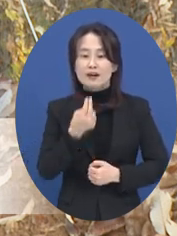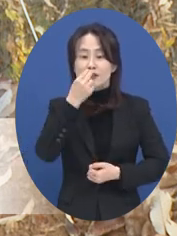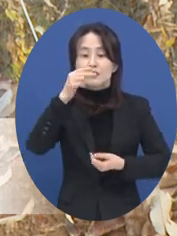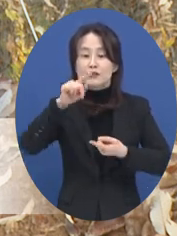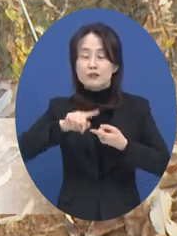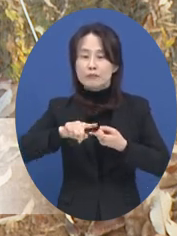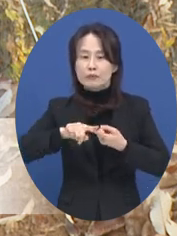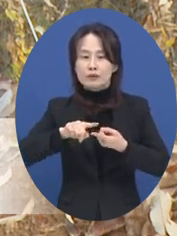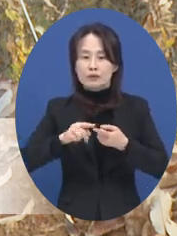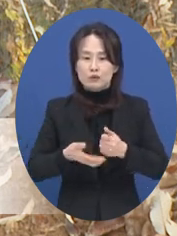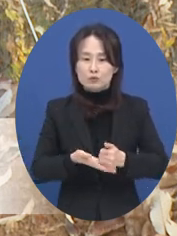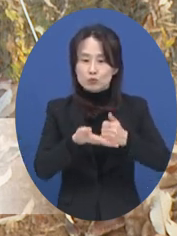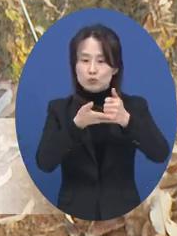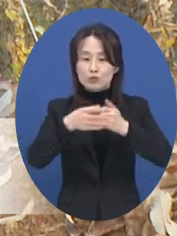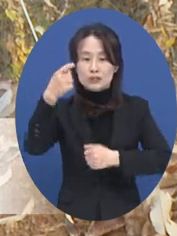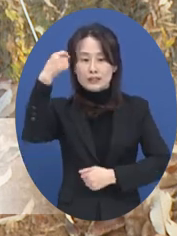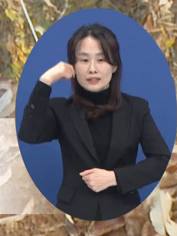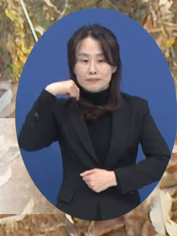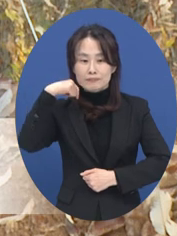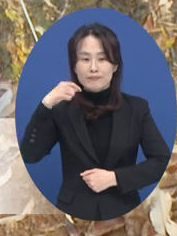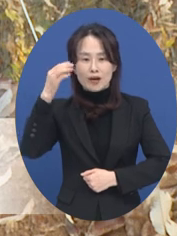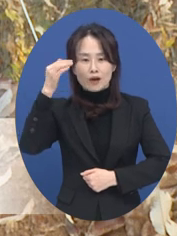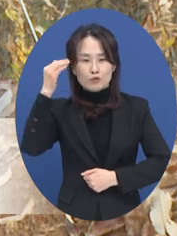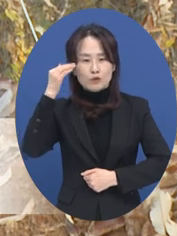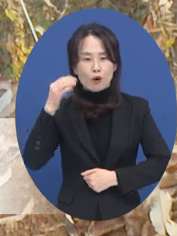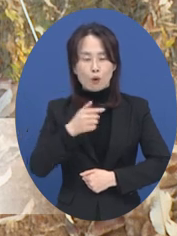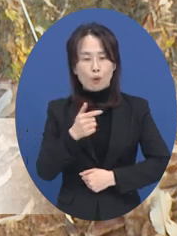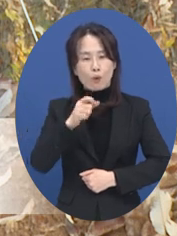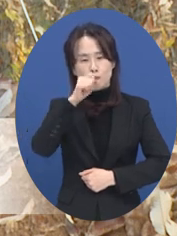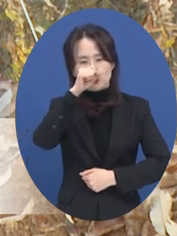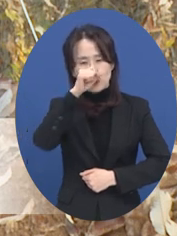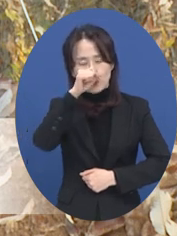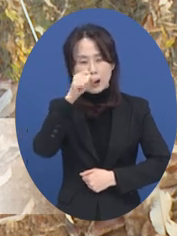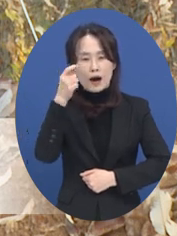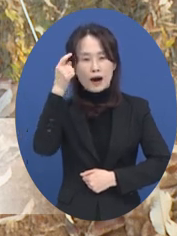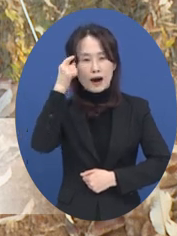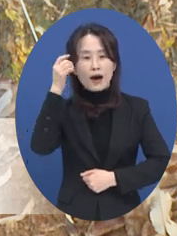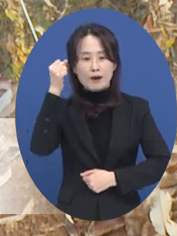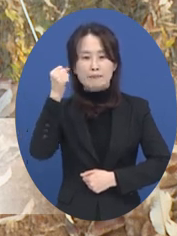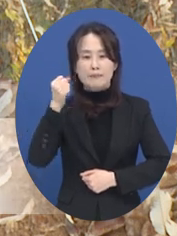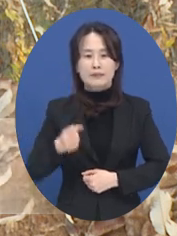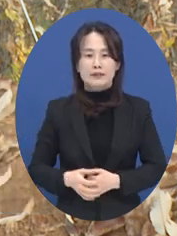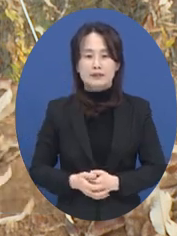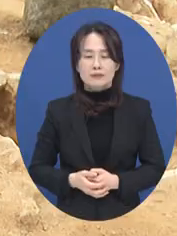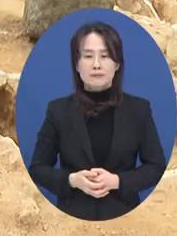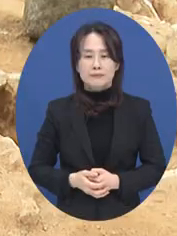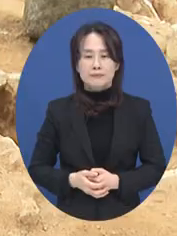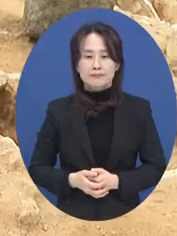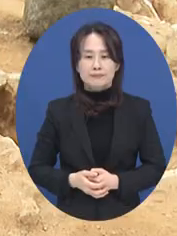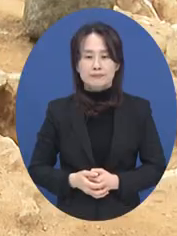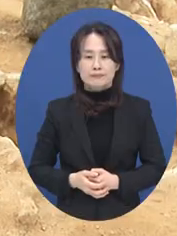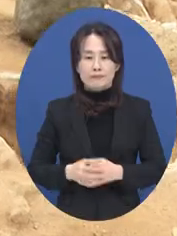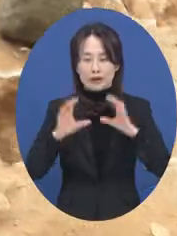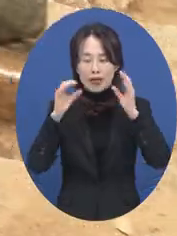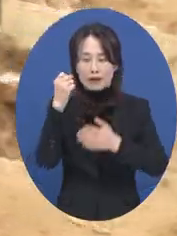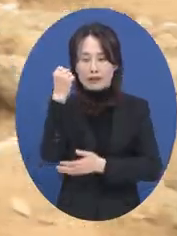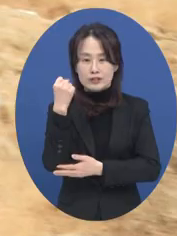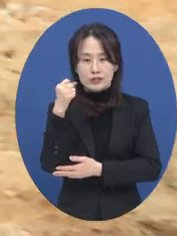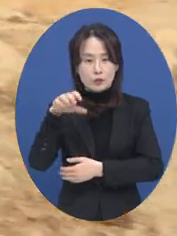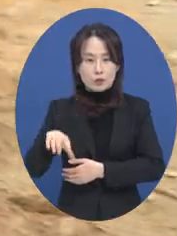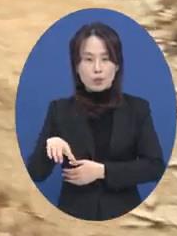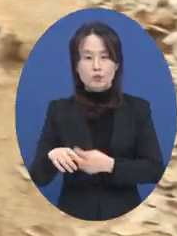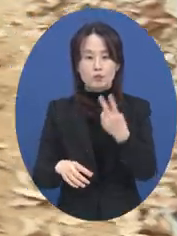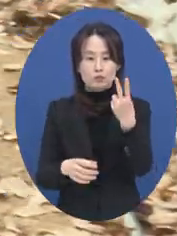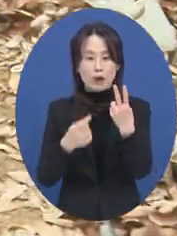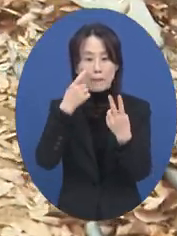아주 뭐랄까? 생명에 대한 존중의식, 우리나라가 되게 좋았구나. 그런 생각이 좀 들더라고요. 아기비를 세웠던